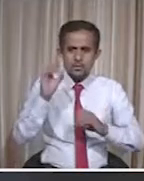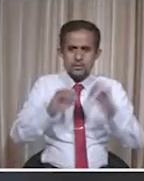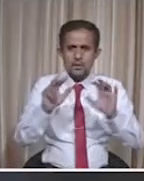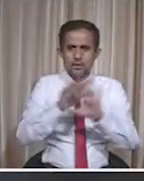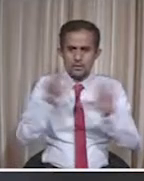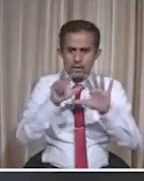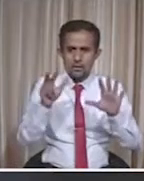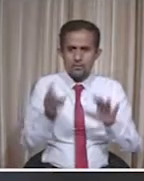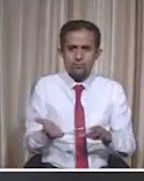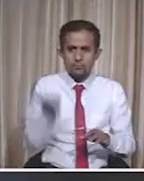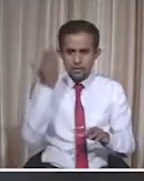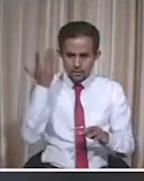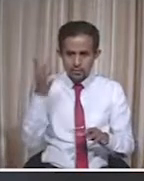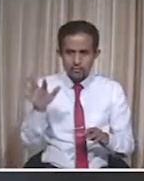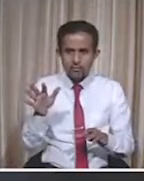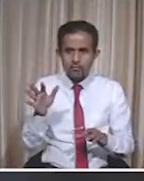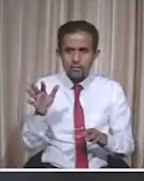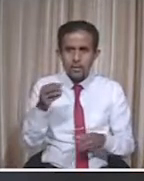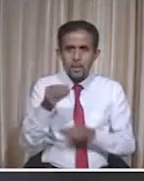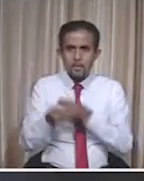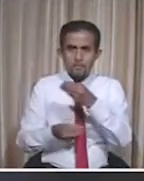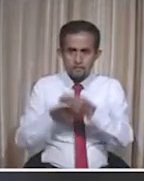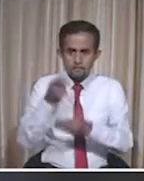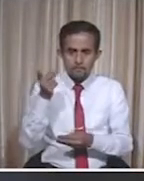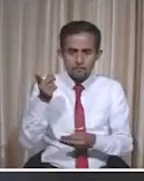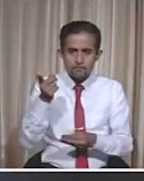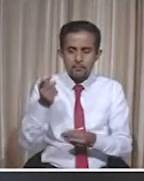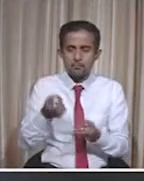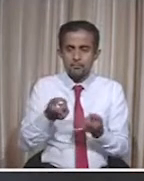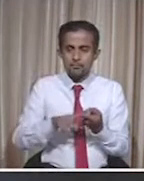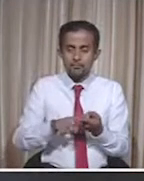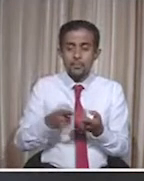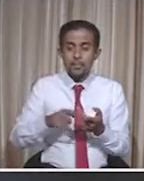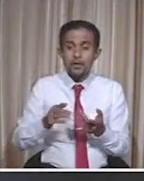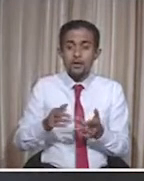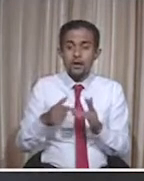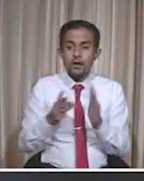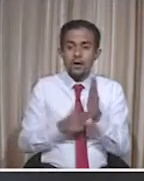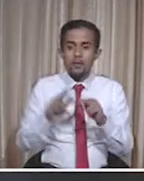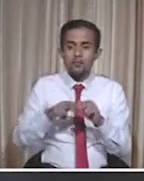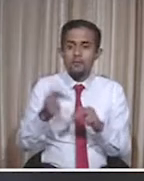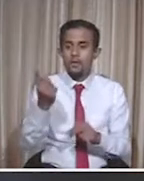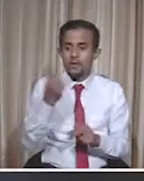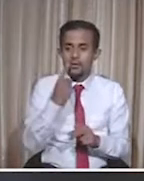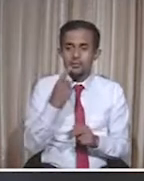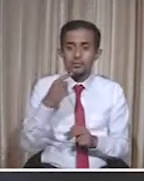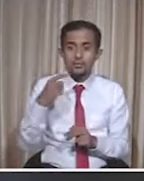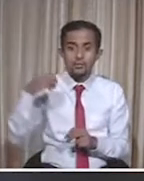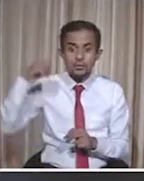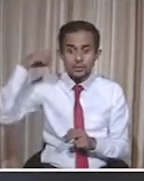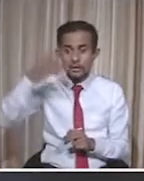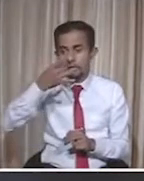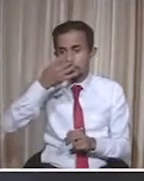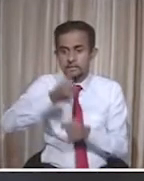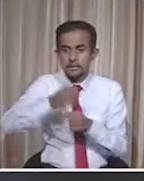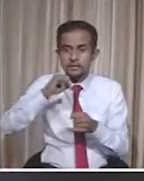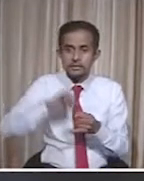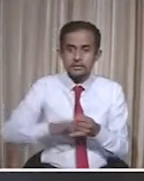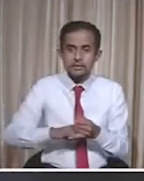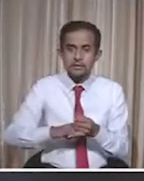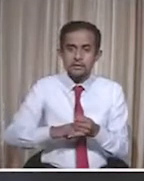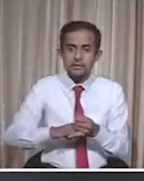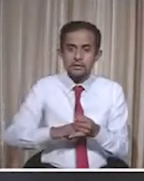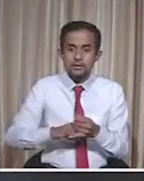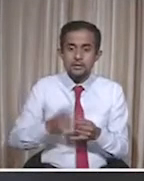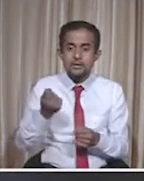කරා මුල්‍ය සමාගම් වලට ඊළඟට IMF එකෙන් කියන දේ තමයි බලශක්ති තෙල් ගෑස්